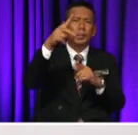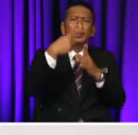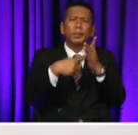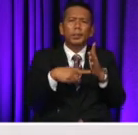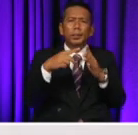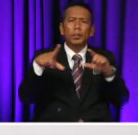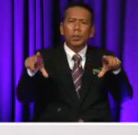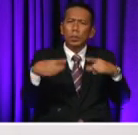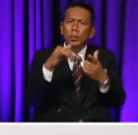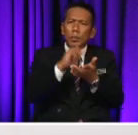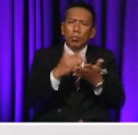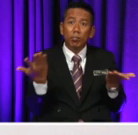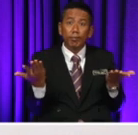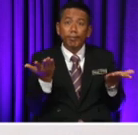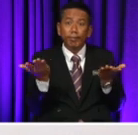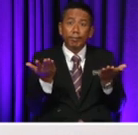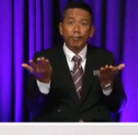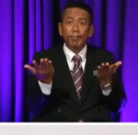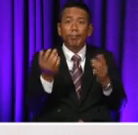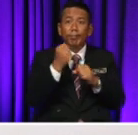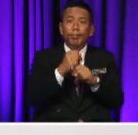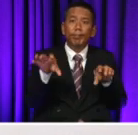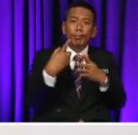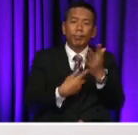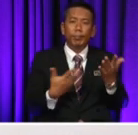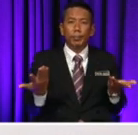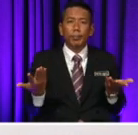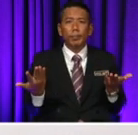oleh sekumpulan pekerja itu